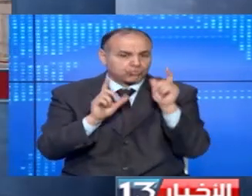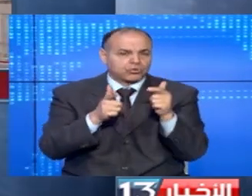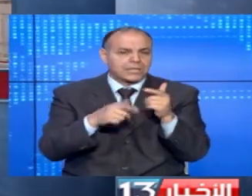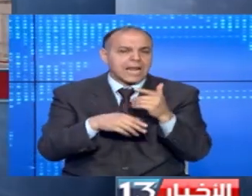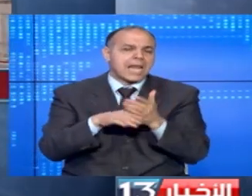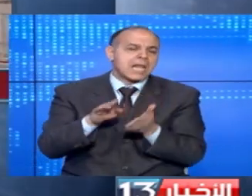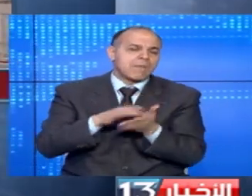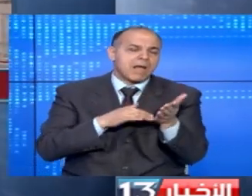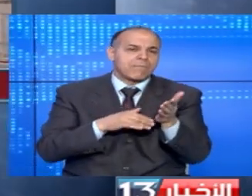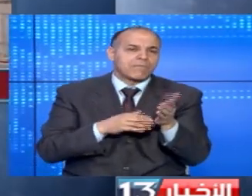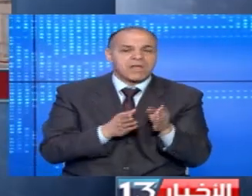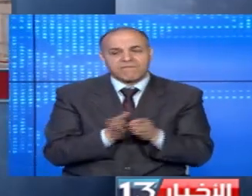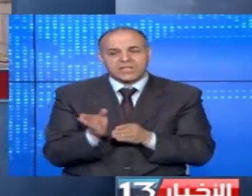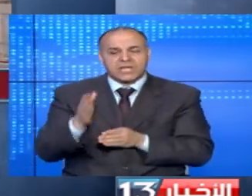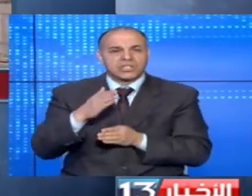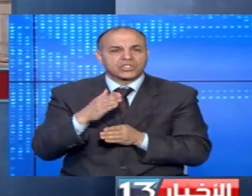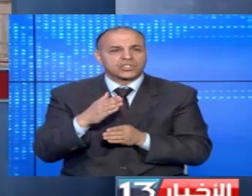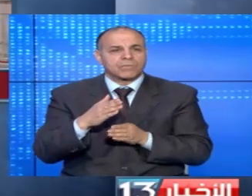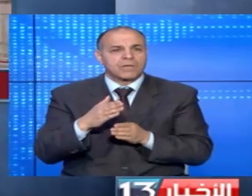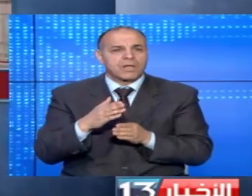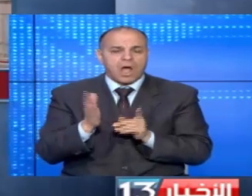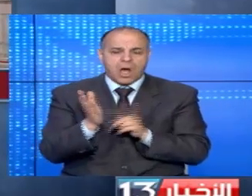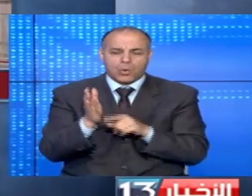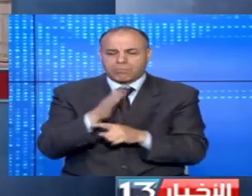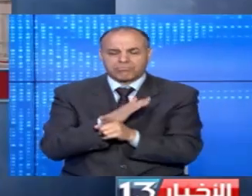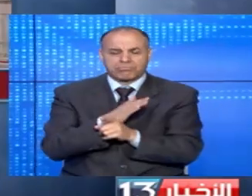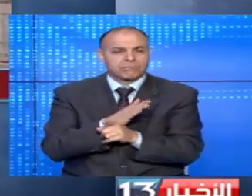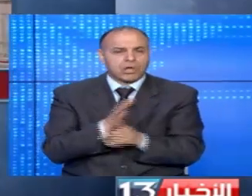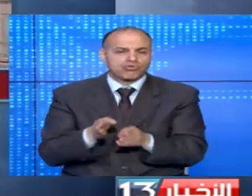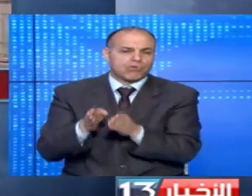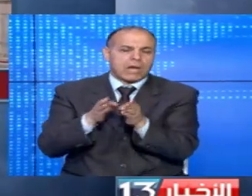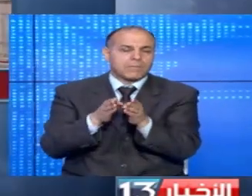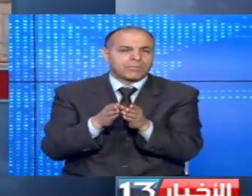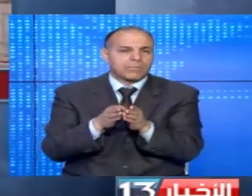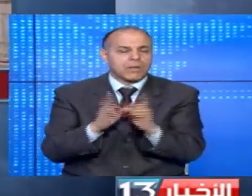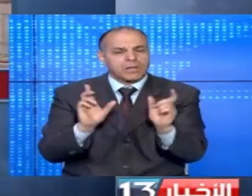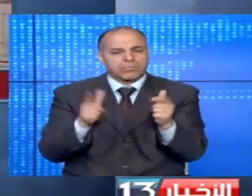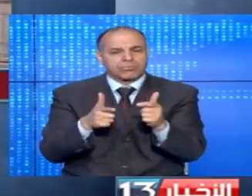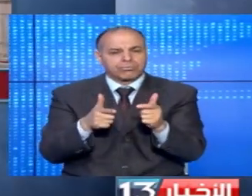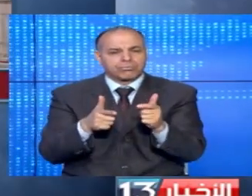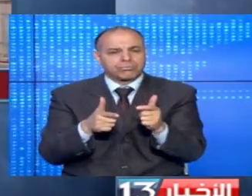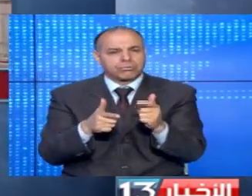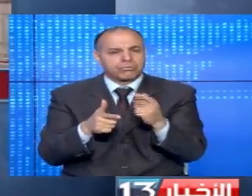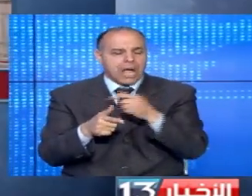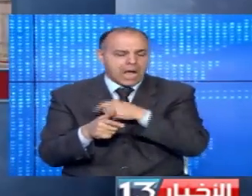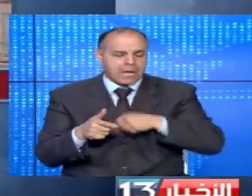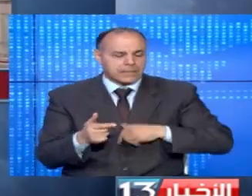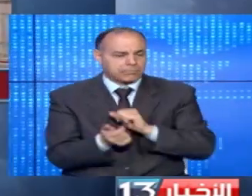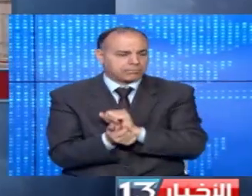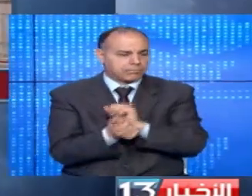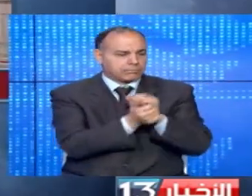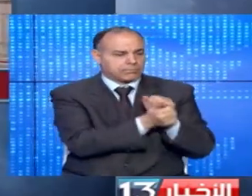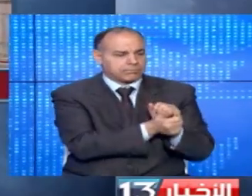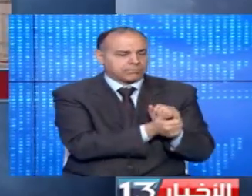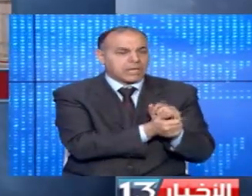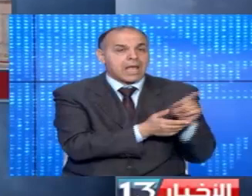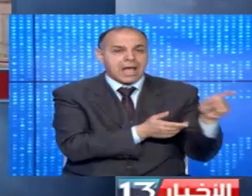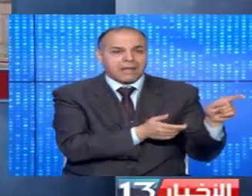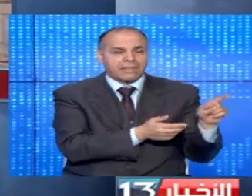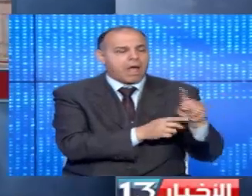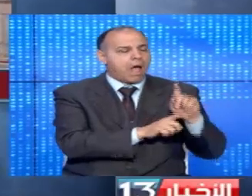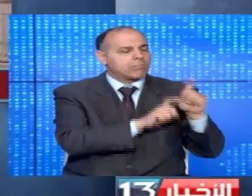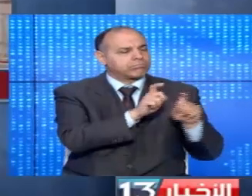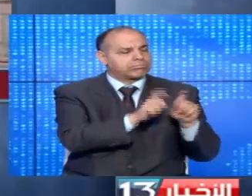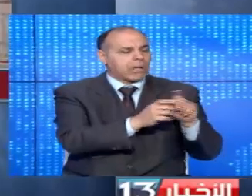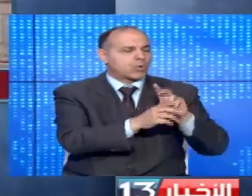في الاتجاهين بطريقه غير شرعيه وتم تسليمهم الى فرقه الحرس الحدودي بالشاشه لاتمام